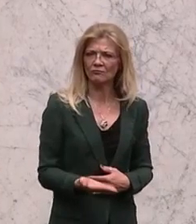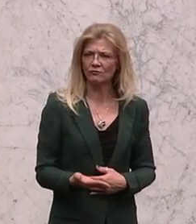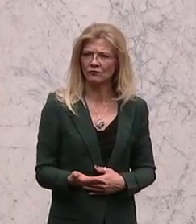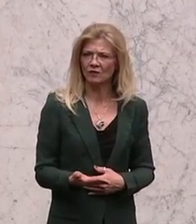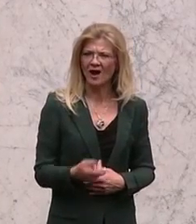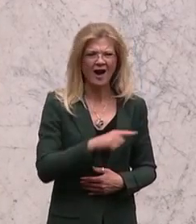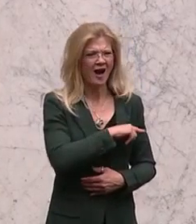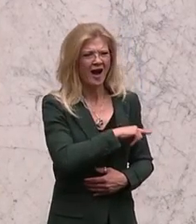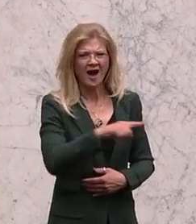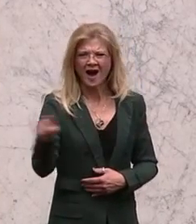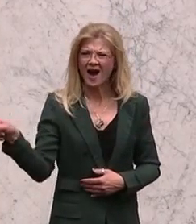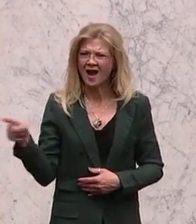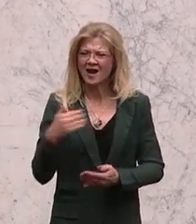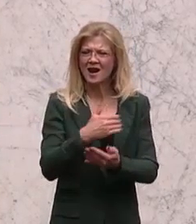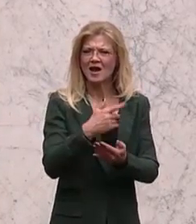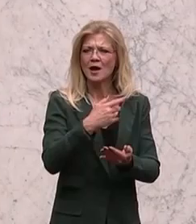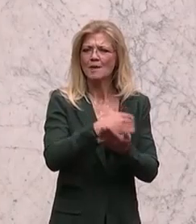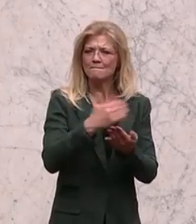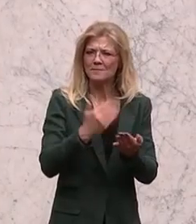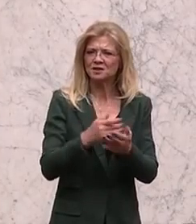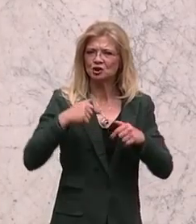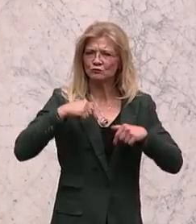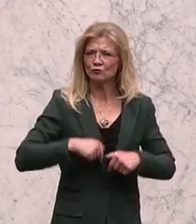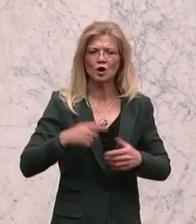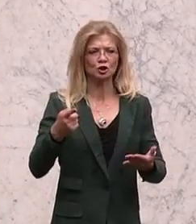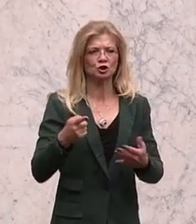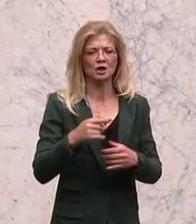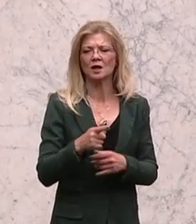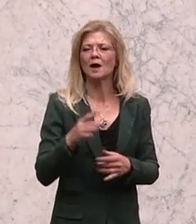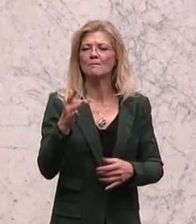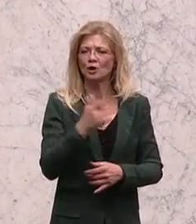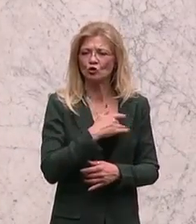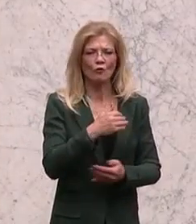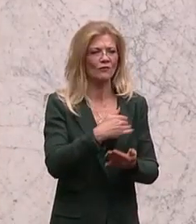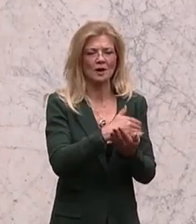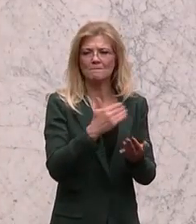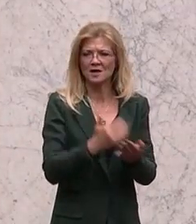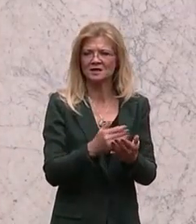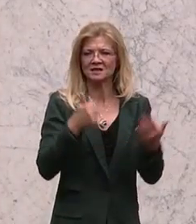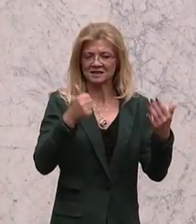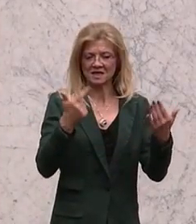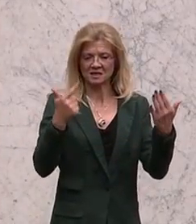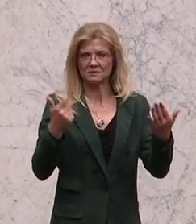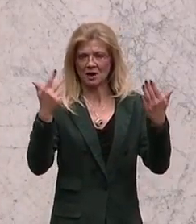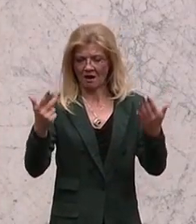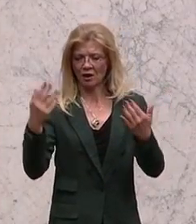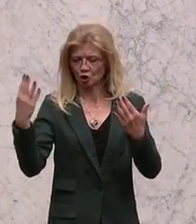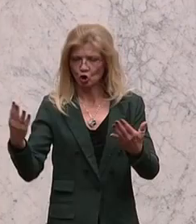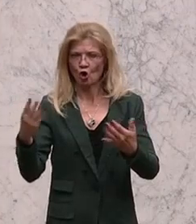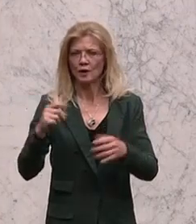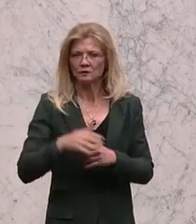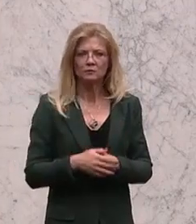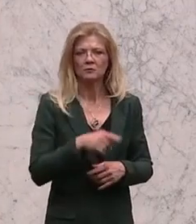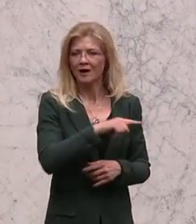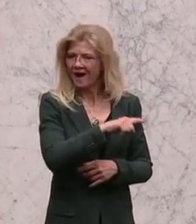Bezirke 6, 7, 8 und 9 hier sagen, wir brauchen die Verschärfung. Wenn Sie für die Verschärfung sind, warum